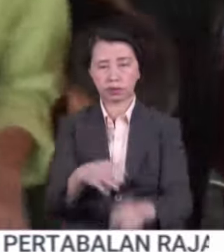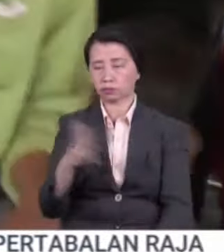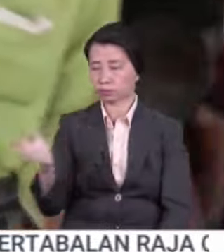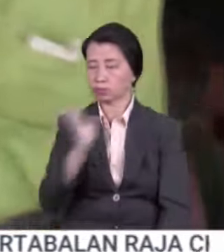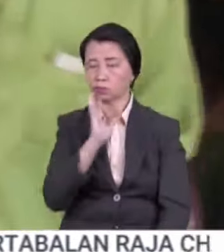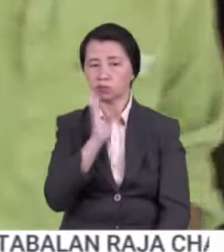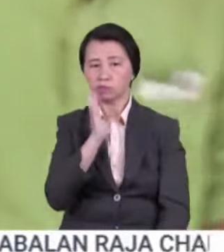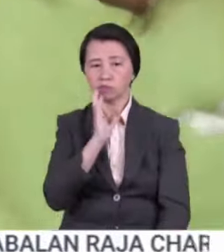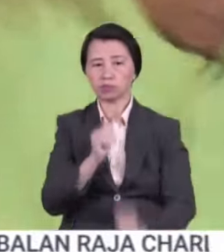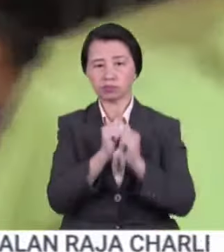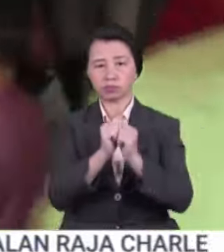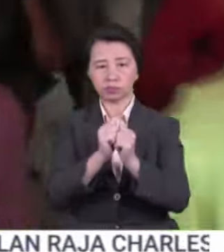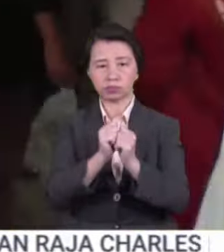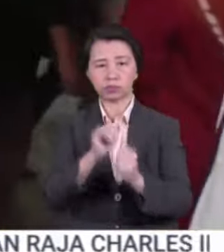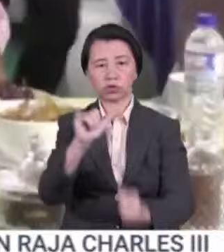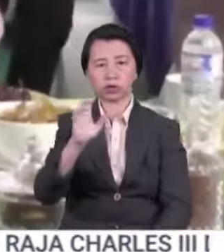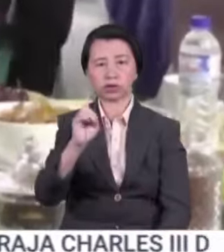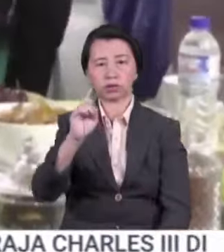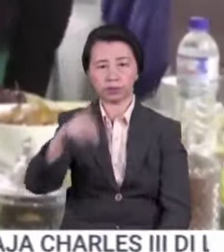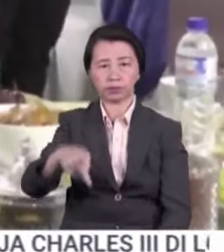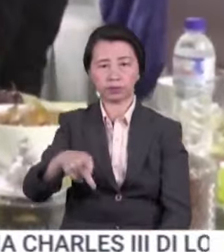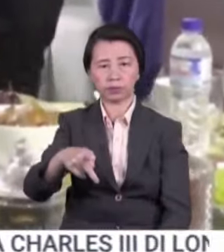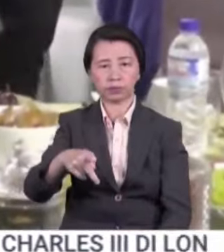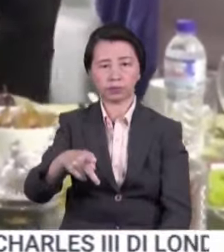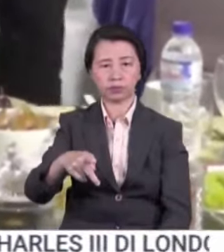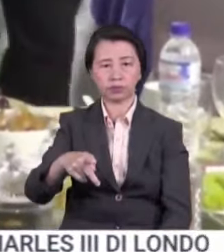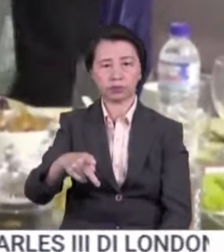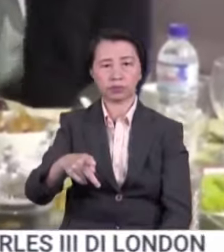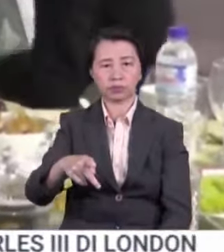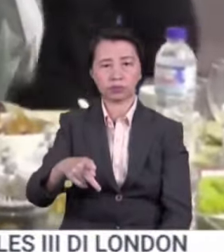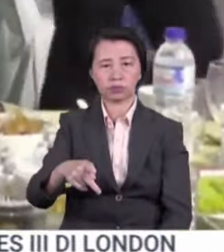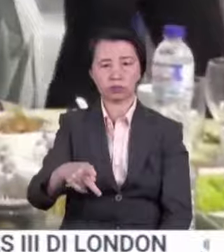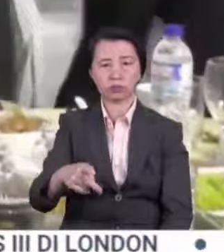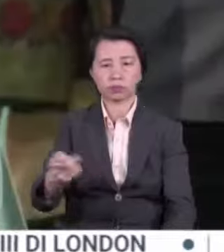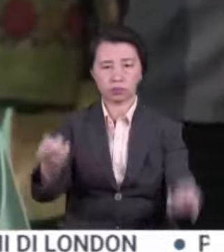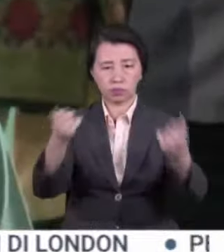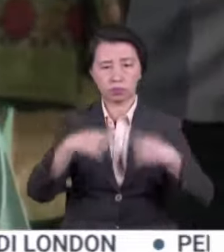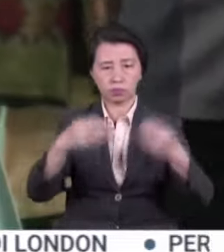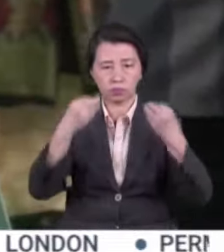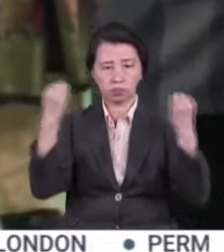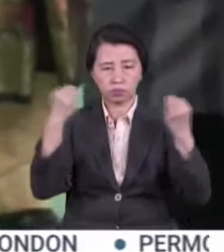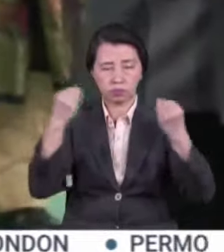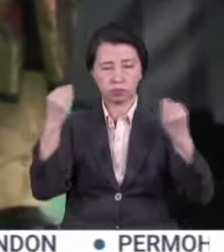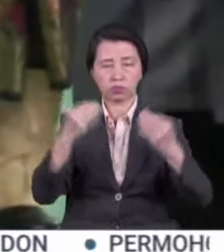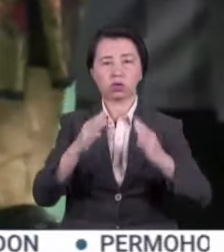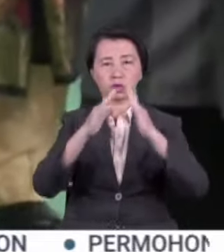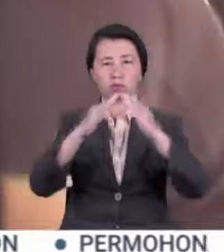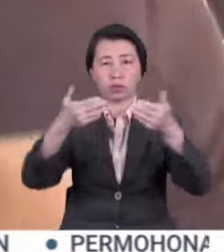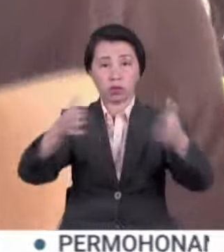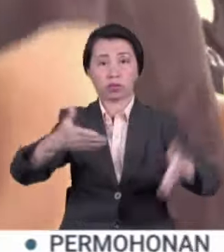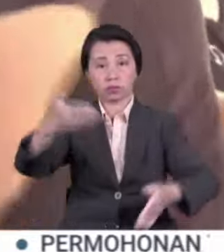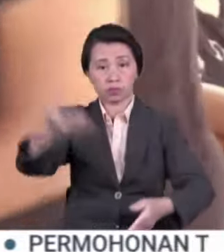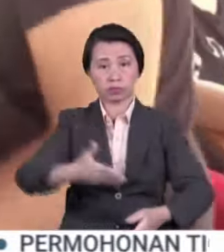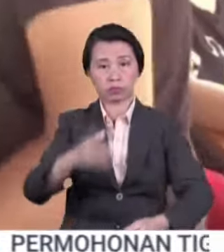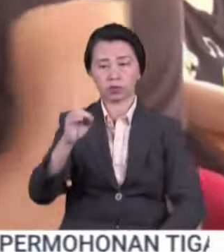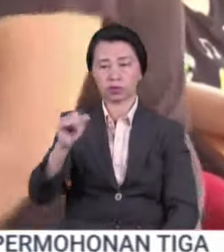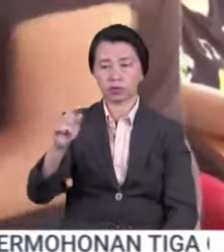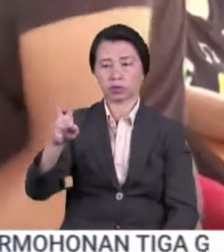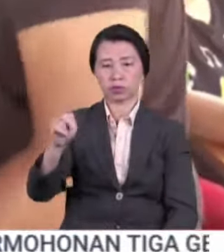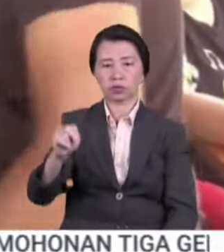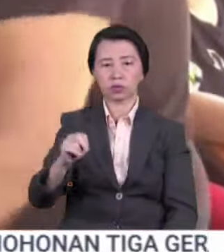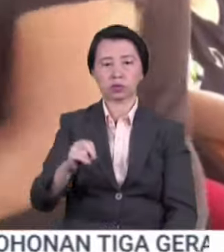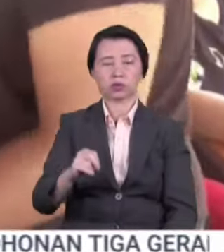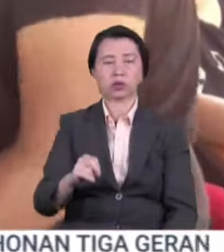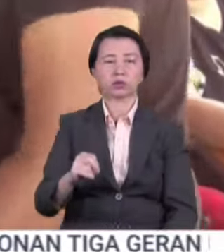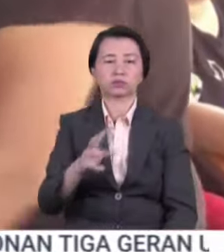demikian ketika mengiringi Yang di-Pertua Negeri Melaka, Tun Mohamad Ali Mohamad Rustam hadir pada majlis sambutan rumah terbuka Dewan Undangan Negeri DUN